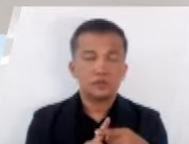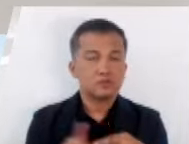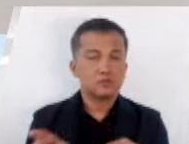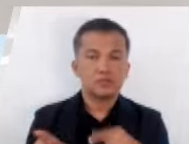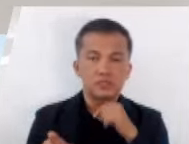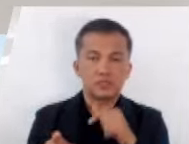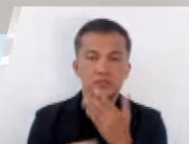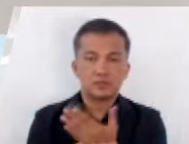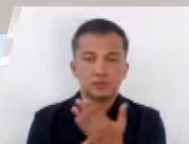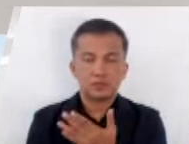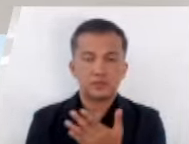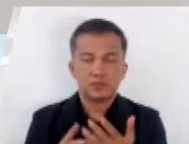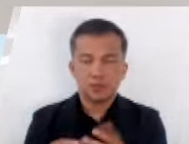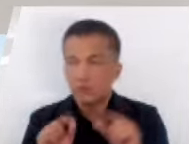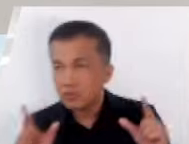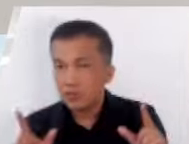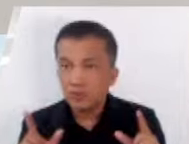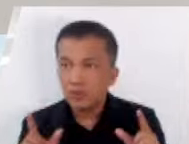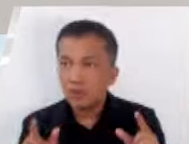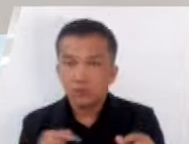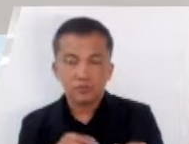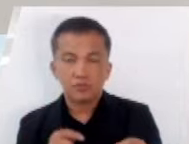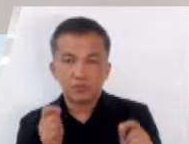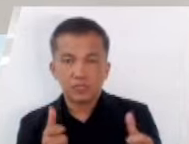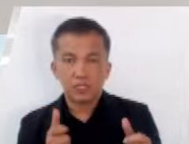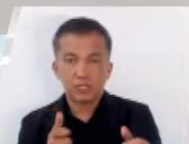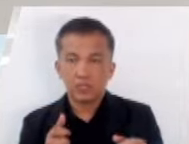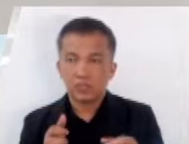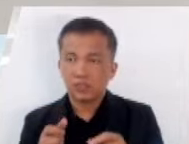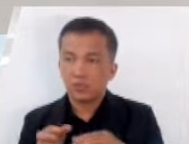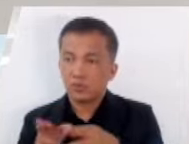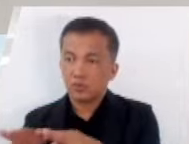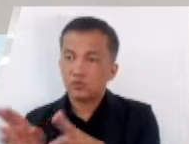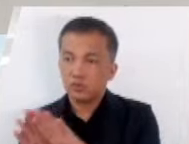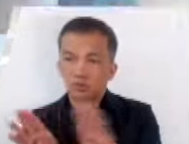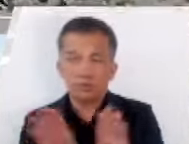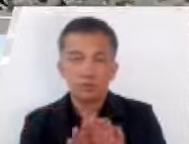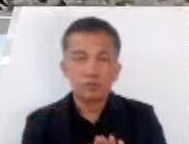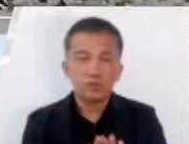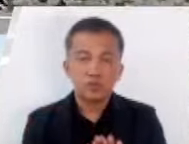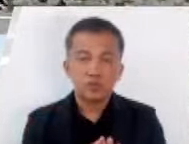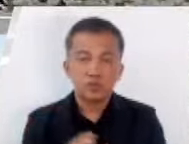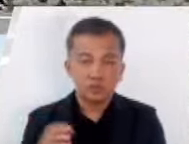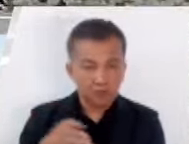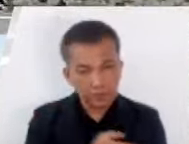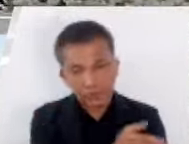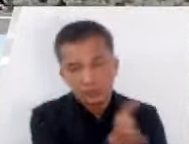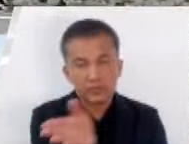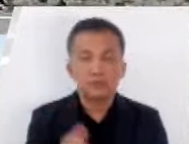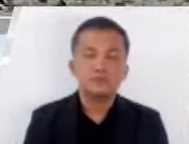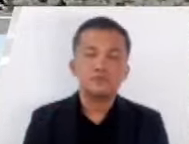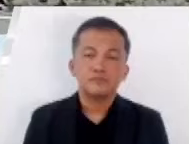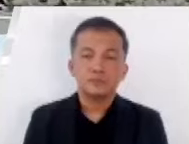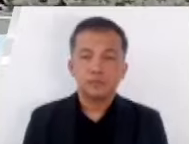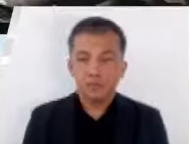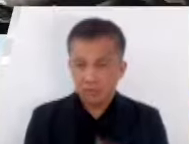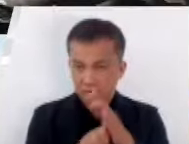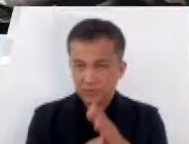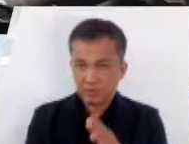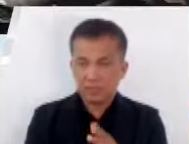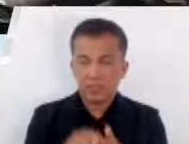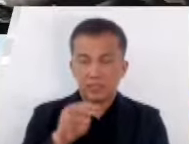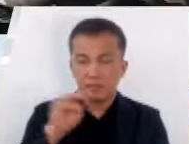baka mabulaga kayo ng mga biglaang road closures at saka yung mga rerouting. Halimbawa, sa Manila South Cemetery,